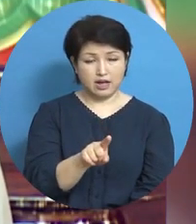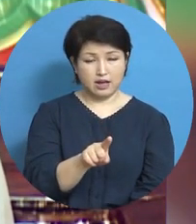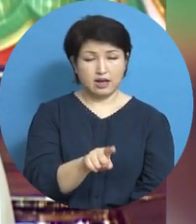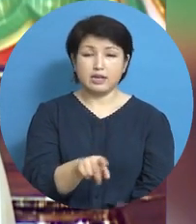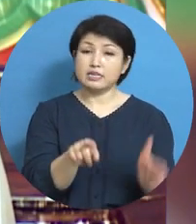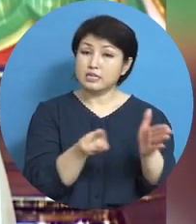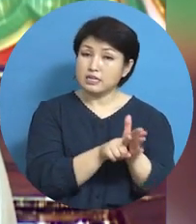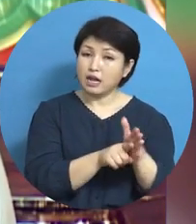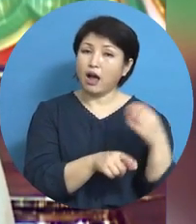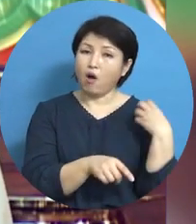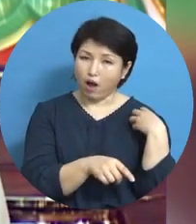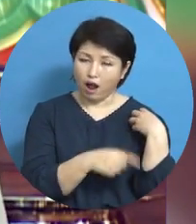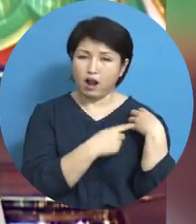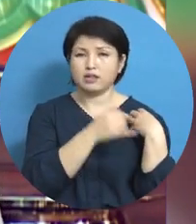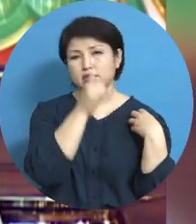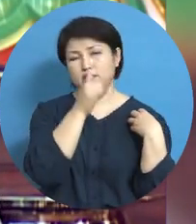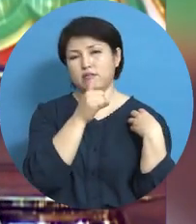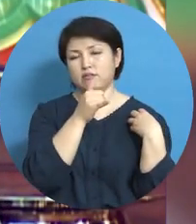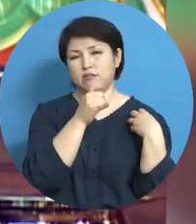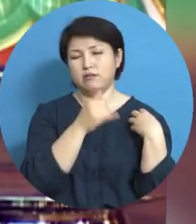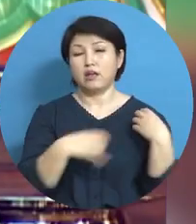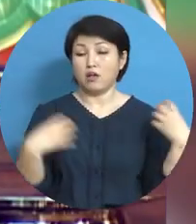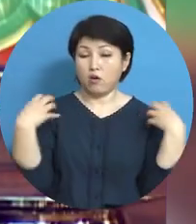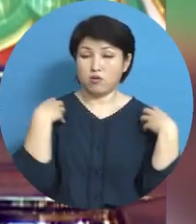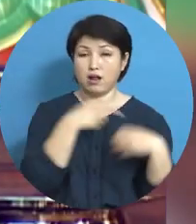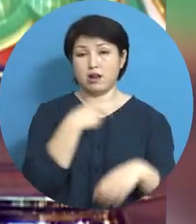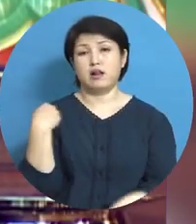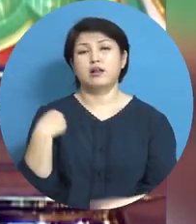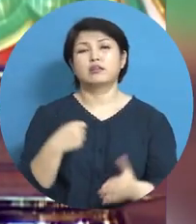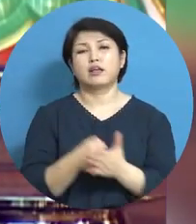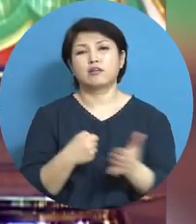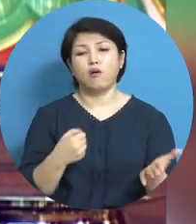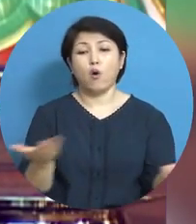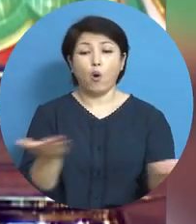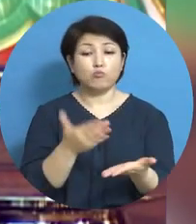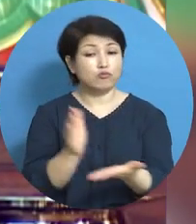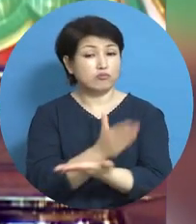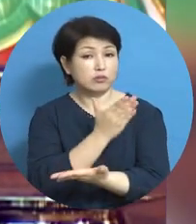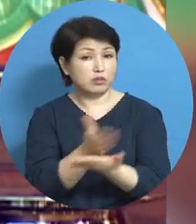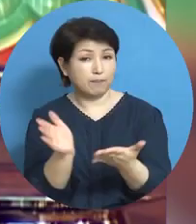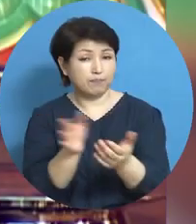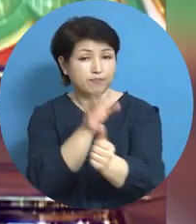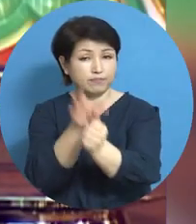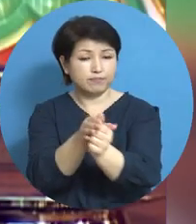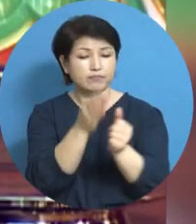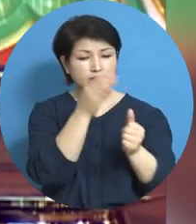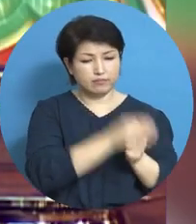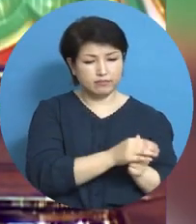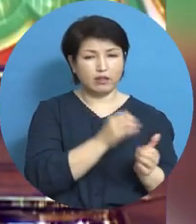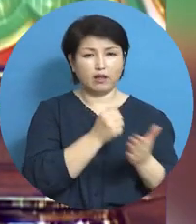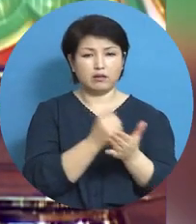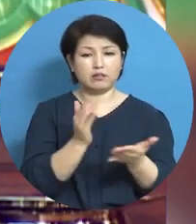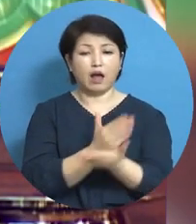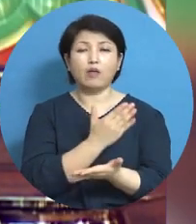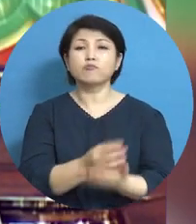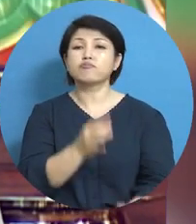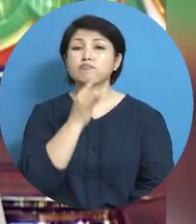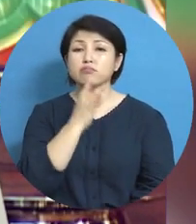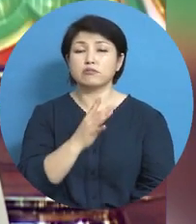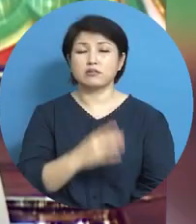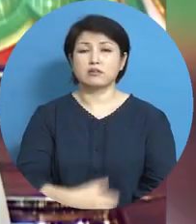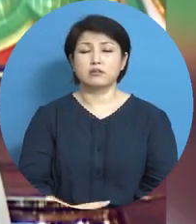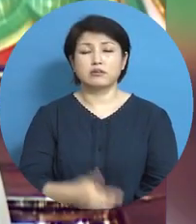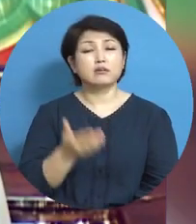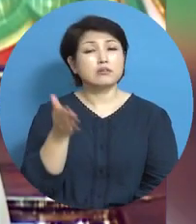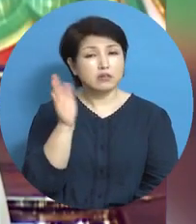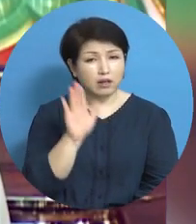있죠. 역할은 우리가 업무 분담을 해서 나눠 가져야 합니다.